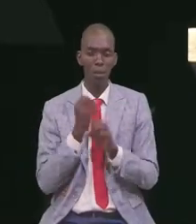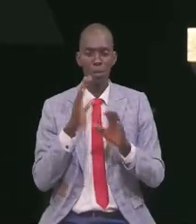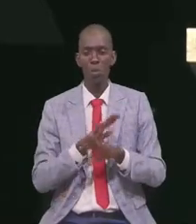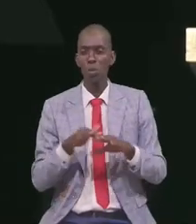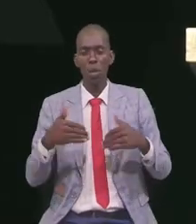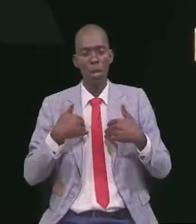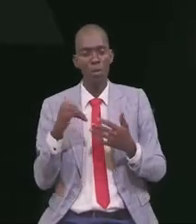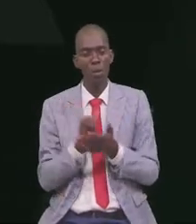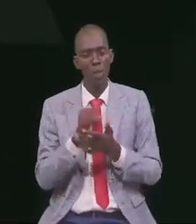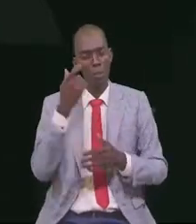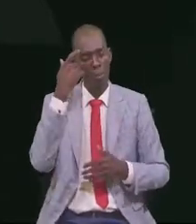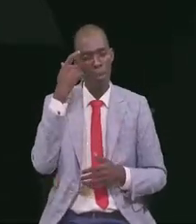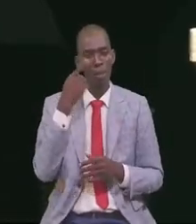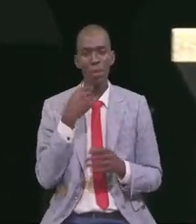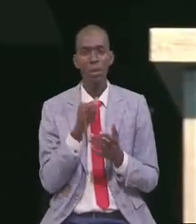vain.